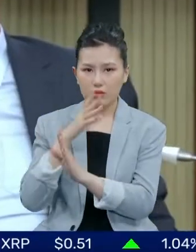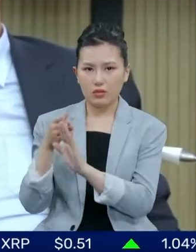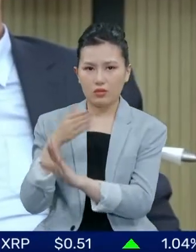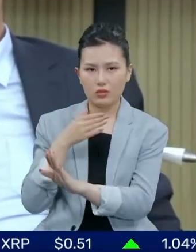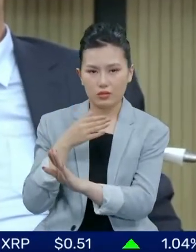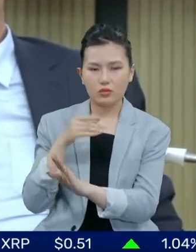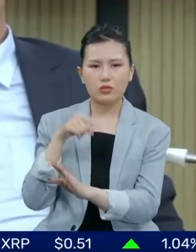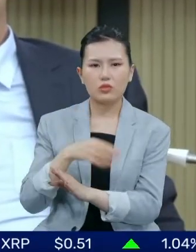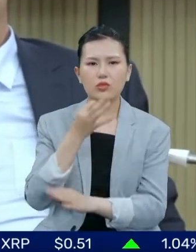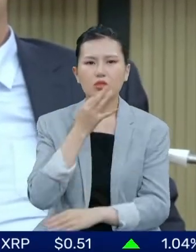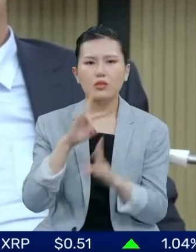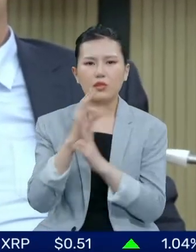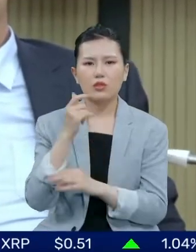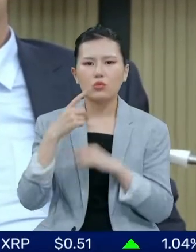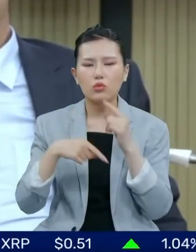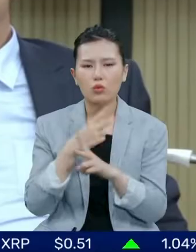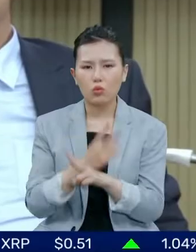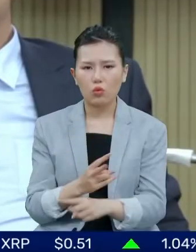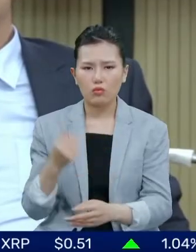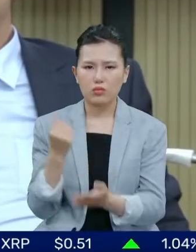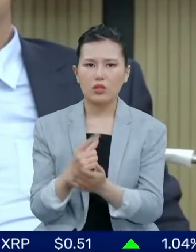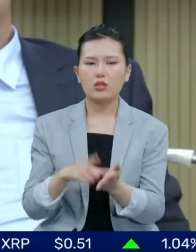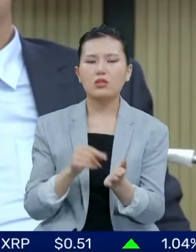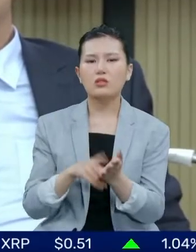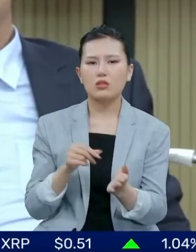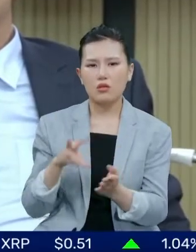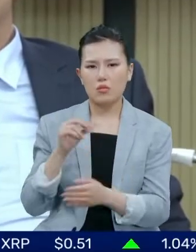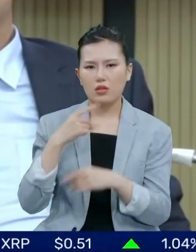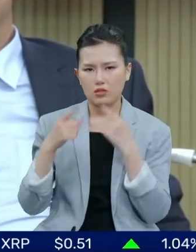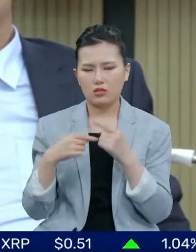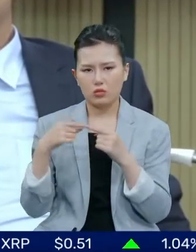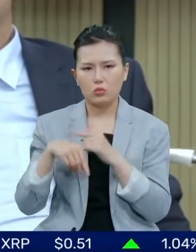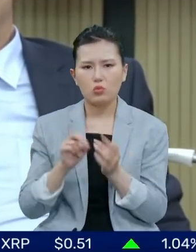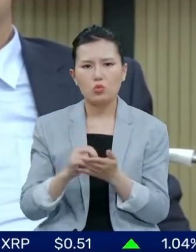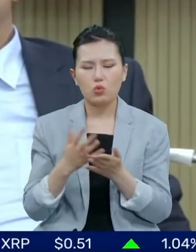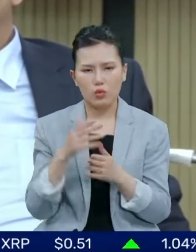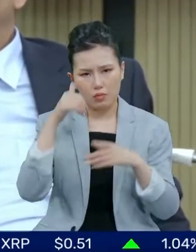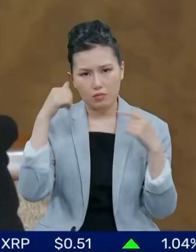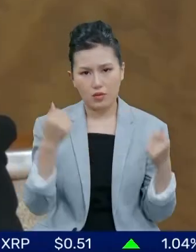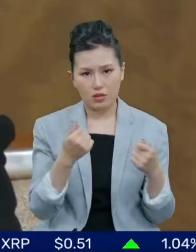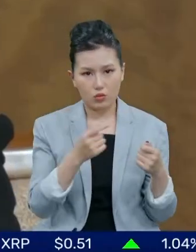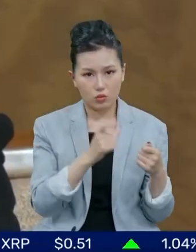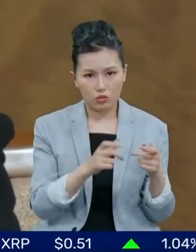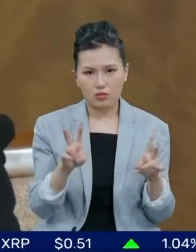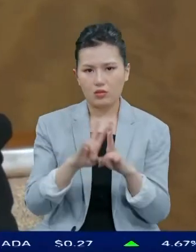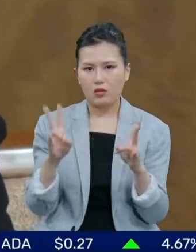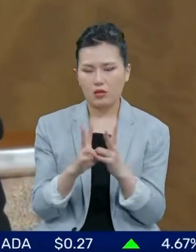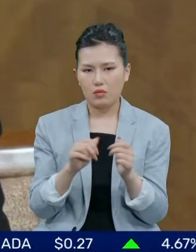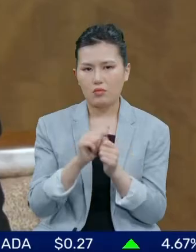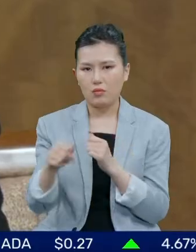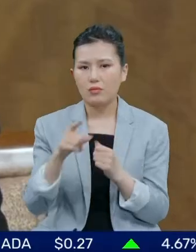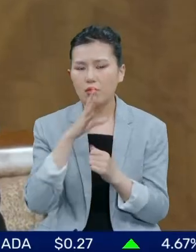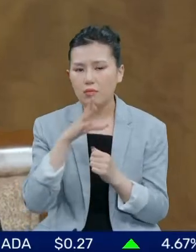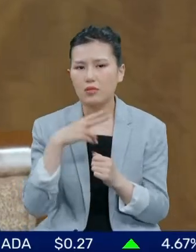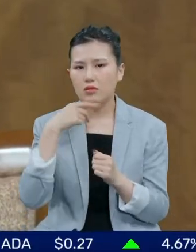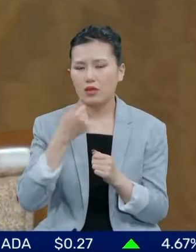батлах шаардлагатай гэж Монгол Ардын намын бүлэг үзжээ. Хуулийн онцлог заалтаас дурдвал малчин нийгмийн даатгалын шимтгэлийг хөдөлмөрийн хөлсний доод